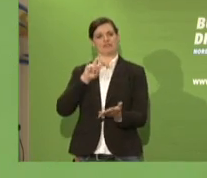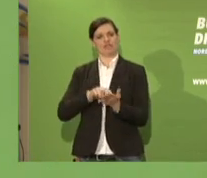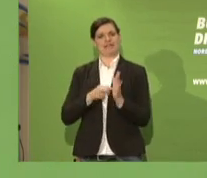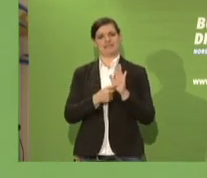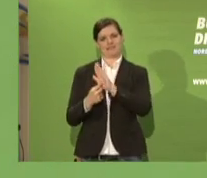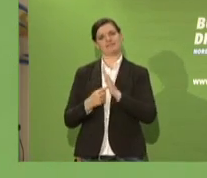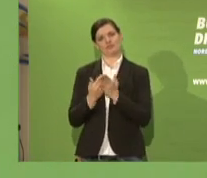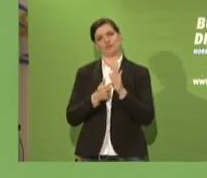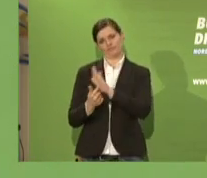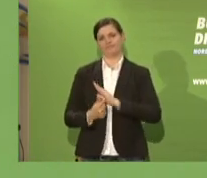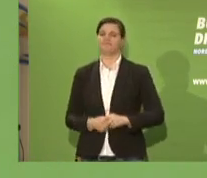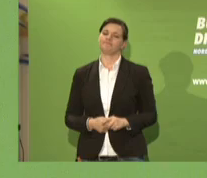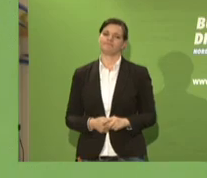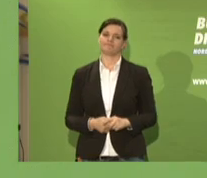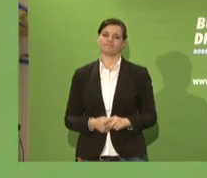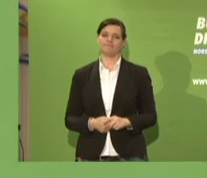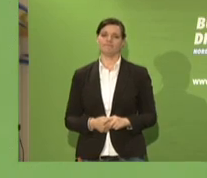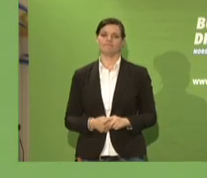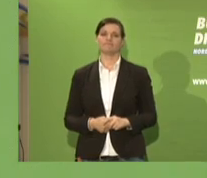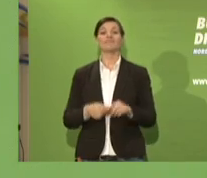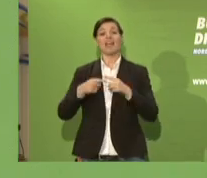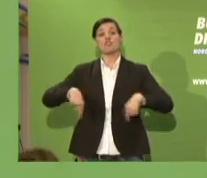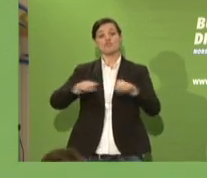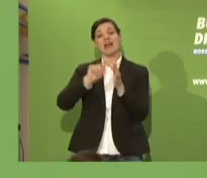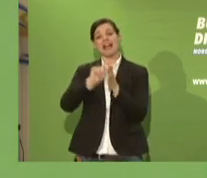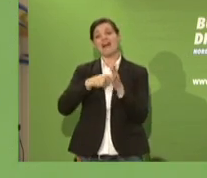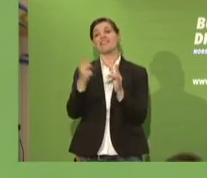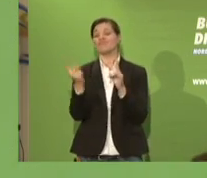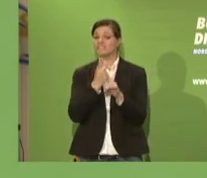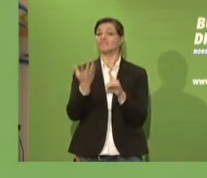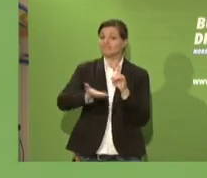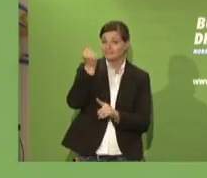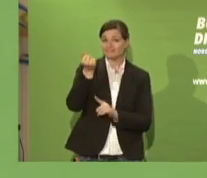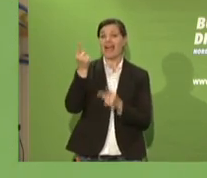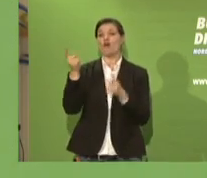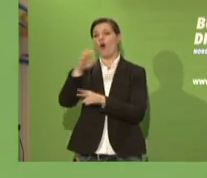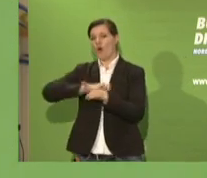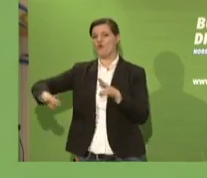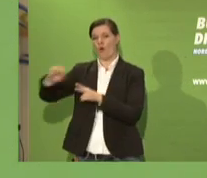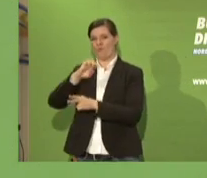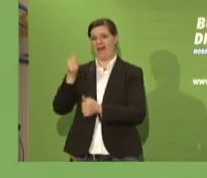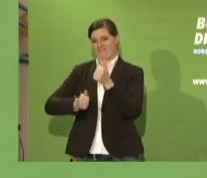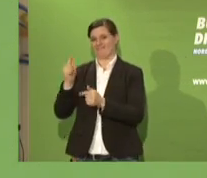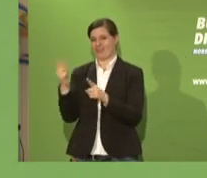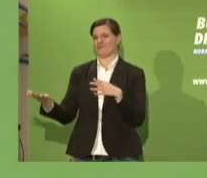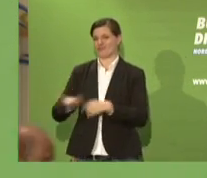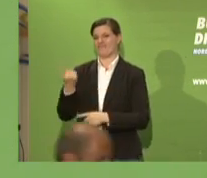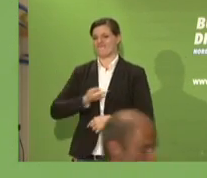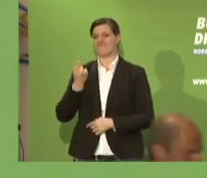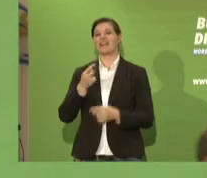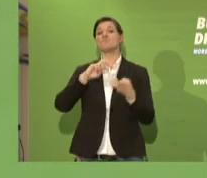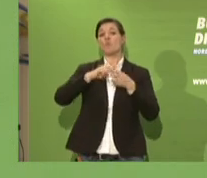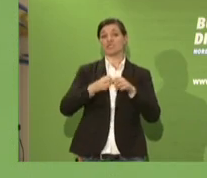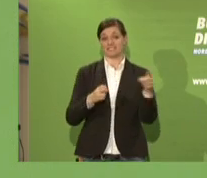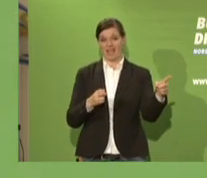Ja, und nicht nur bei den Kommunalwahlen konnten wir punkten, auch der Europawahlkampf hat sich gelohnt und auch in Brüssel werden wir aus